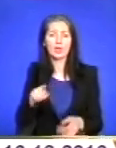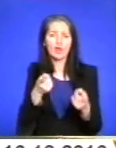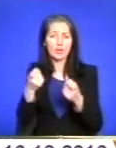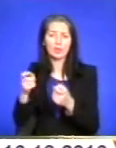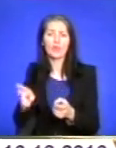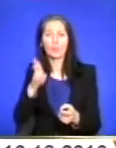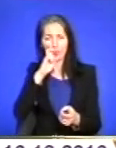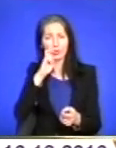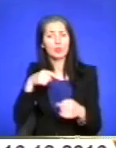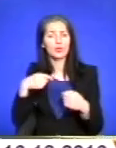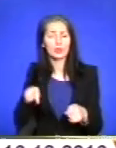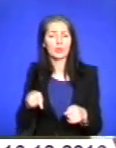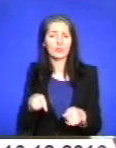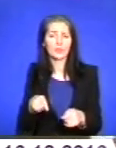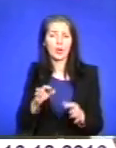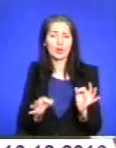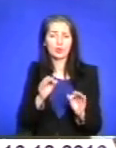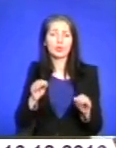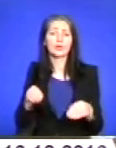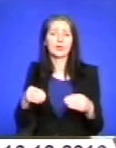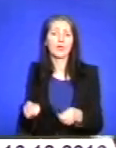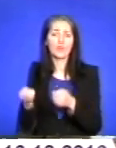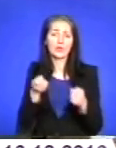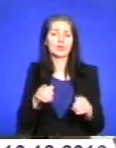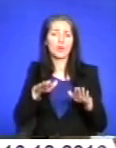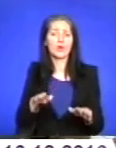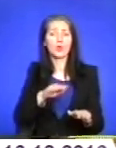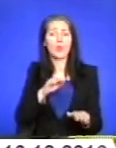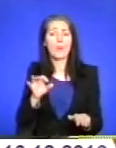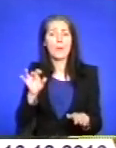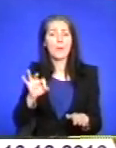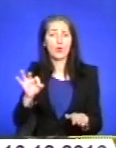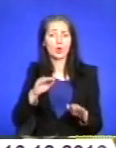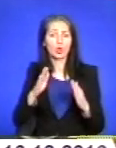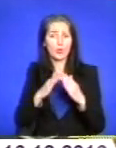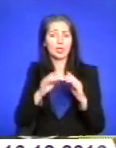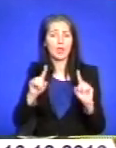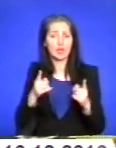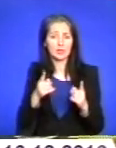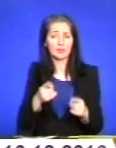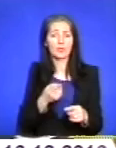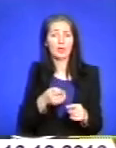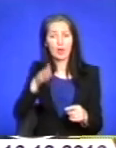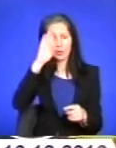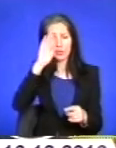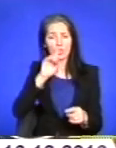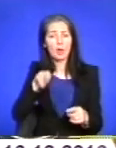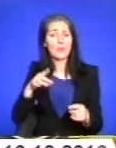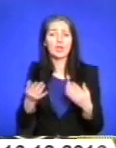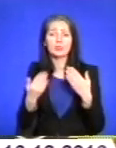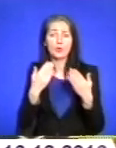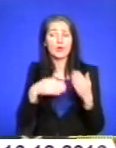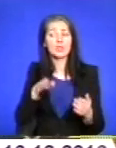цілодобовий домашній арешт для підозрюваного. Вказаний громадянин при спілкуванні з дівчатами